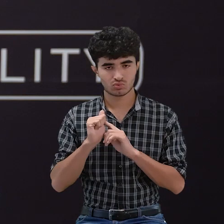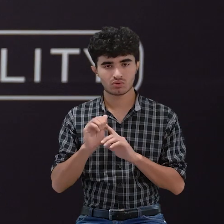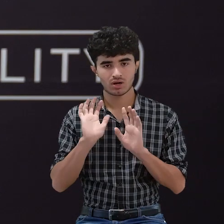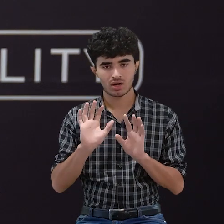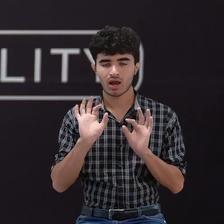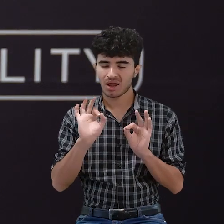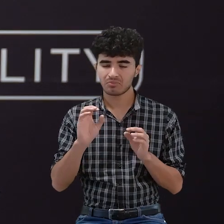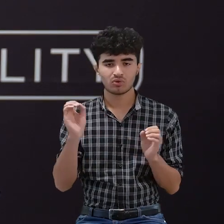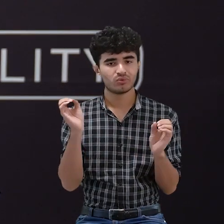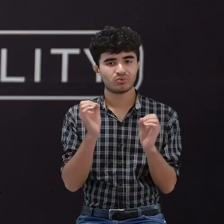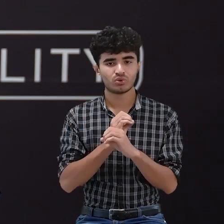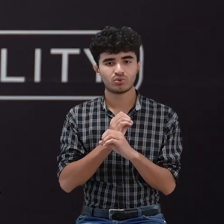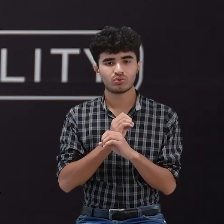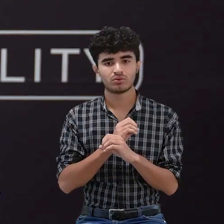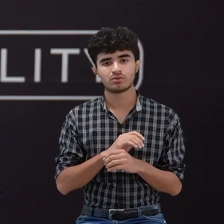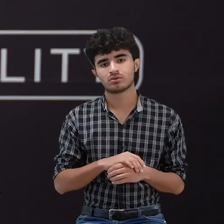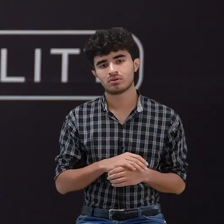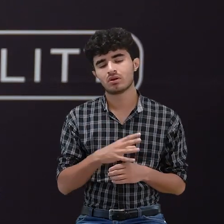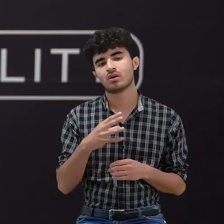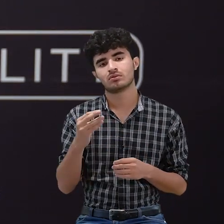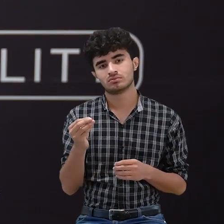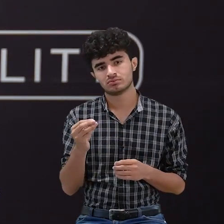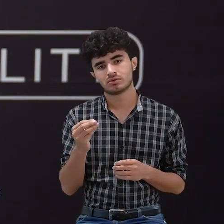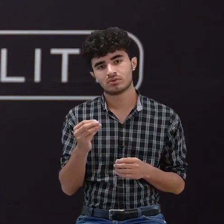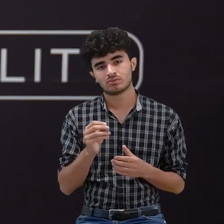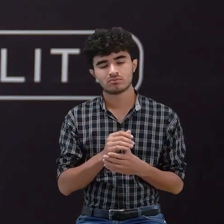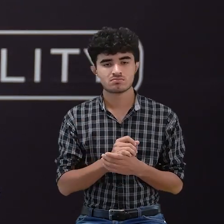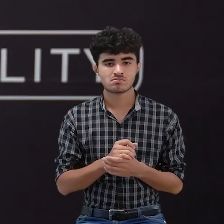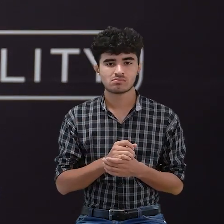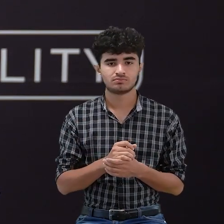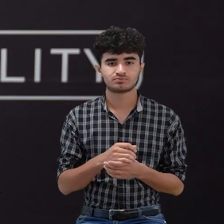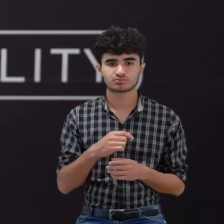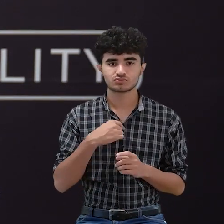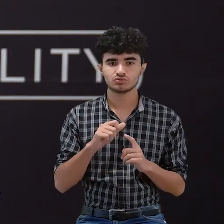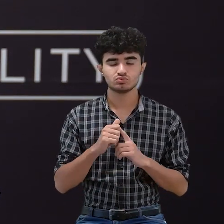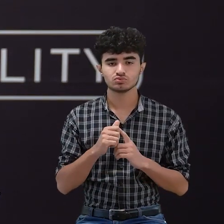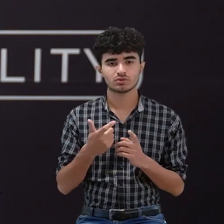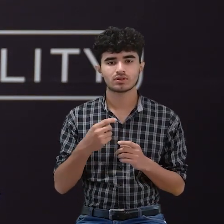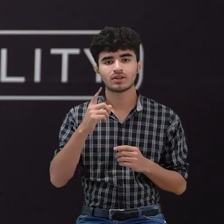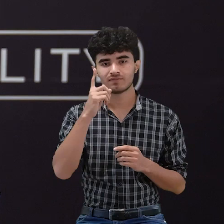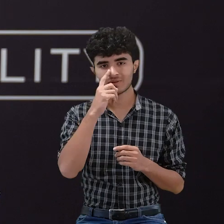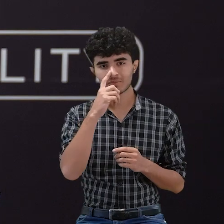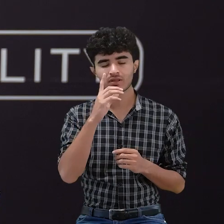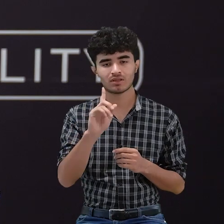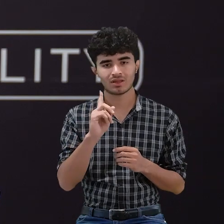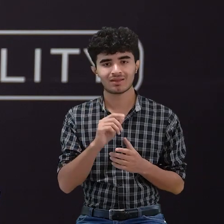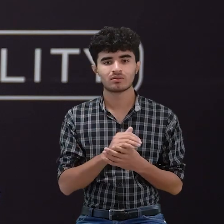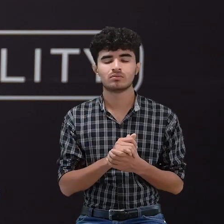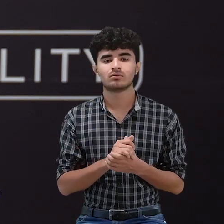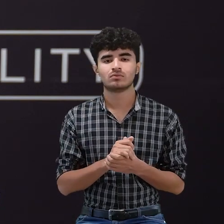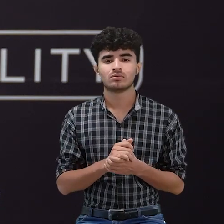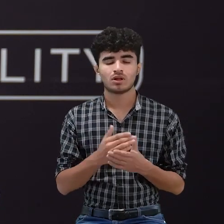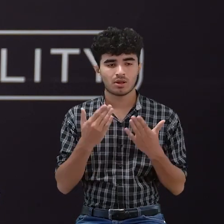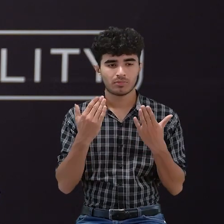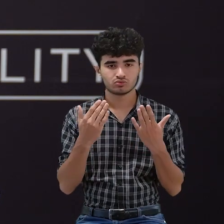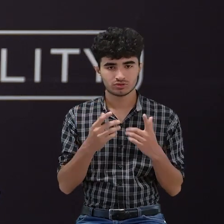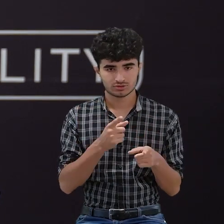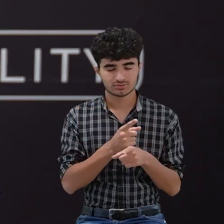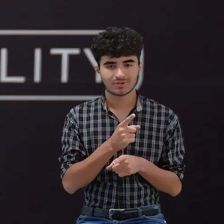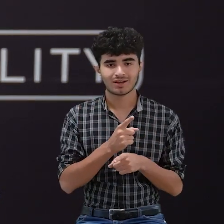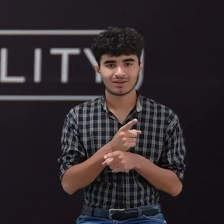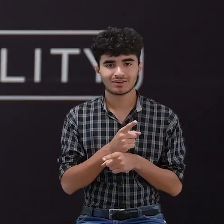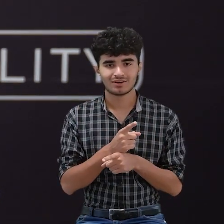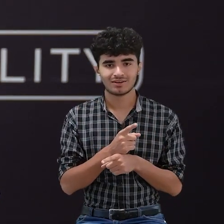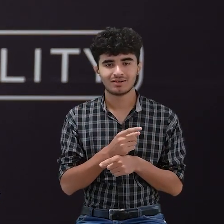نہیں ہے، اور خاص طور پہ لڑکیوں کو پڑھانا